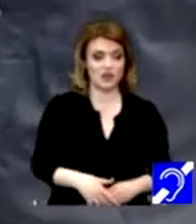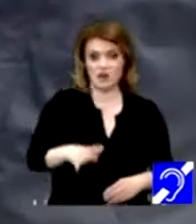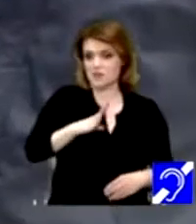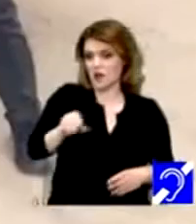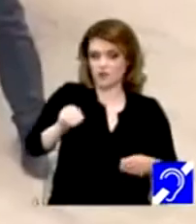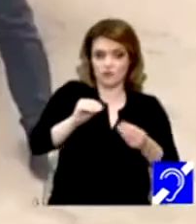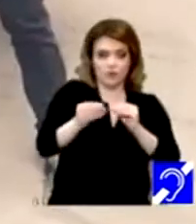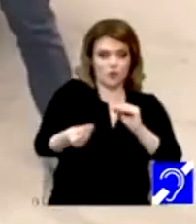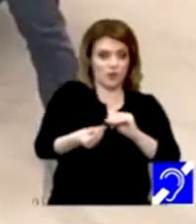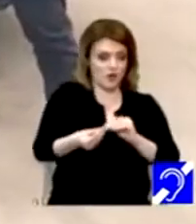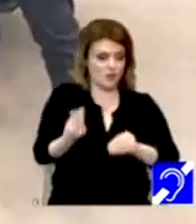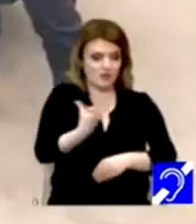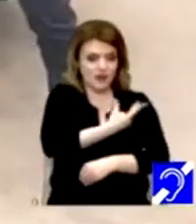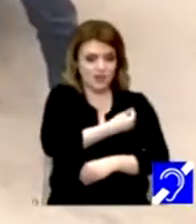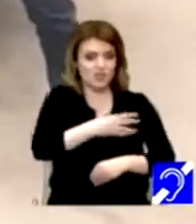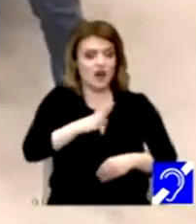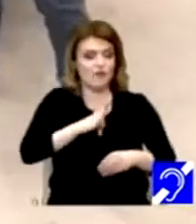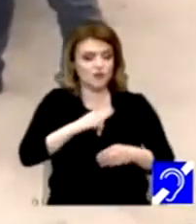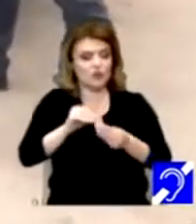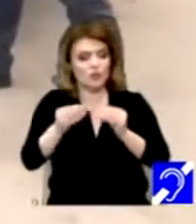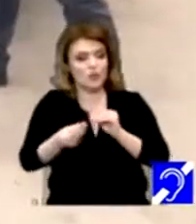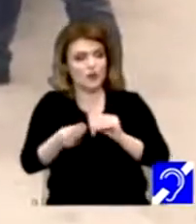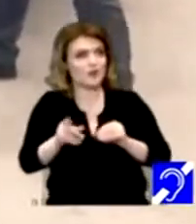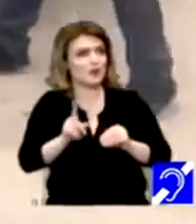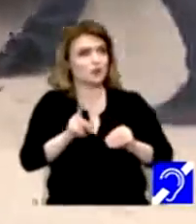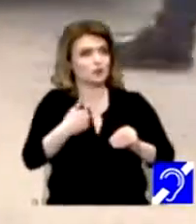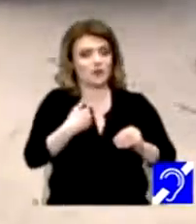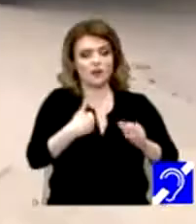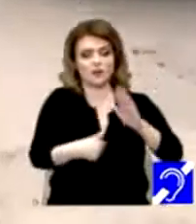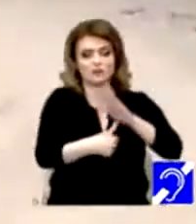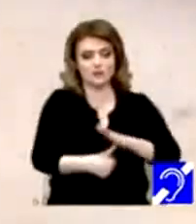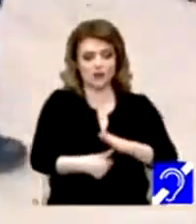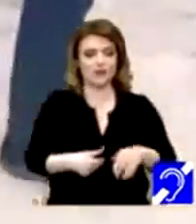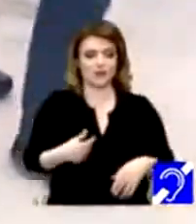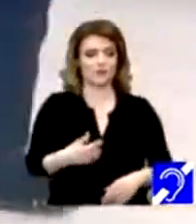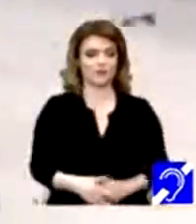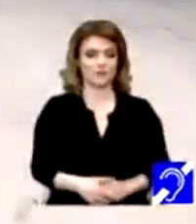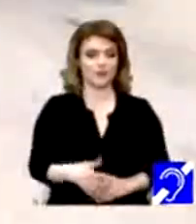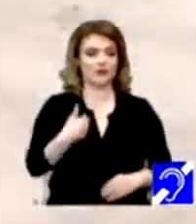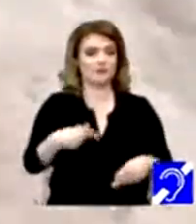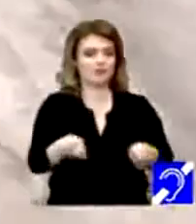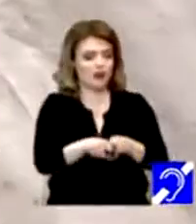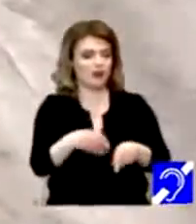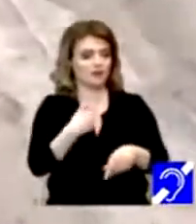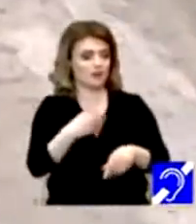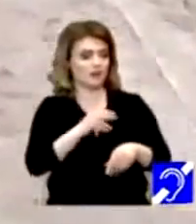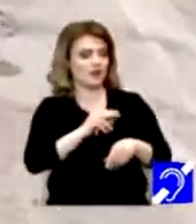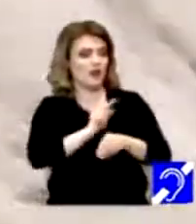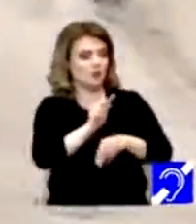problemă de vaccin. Aici e intimidare, ca să-l fie din vânzătură la mai mult, iată noi